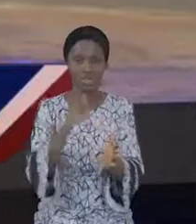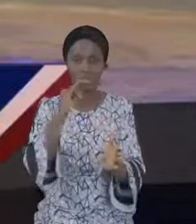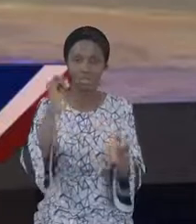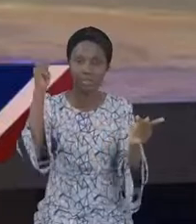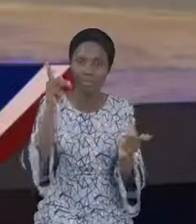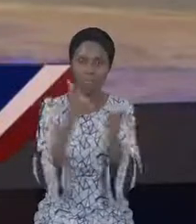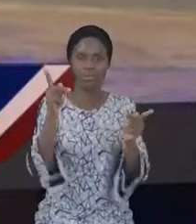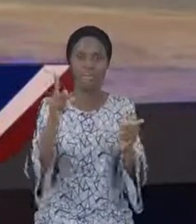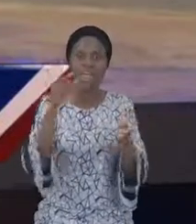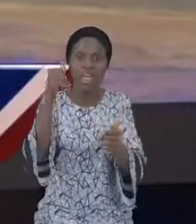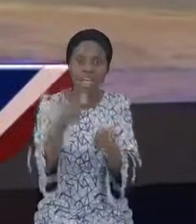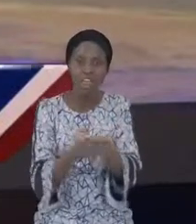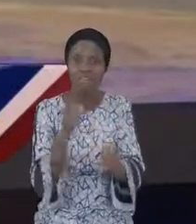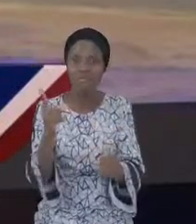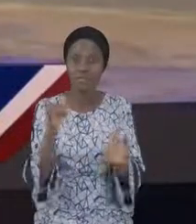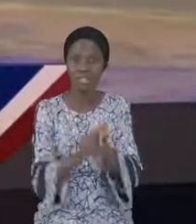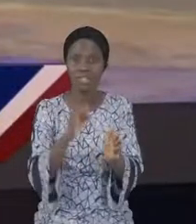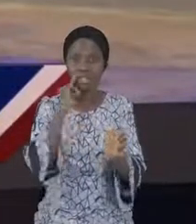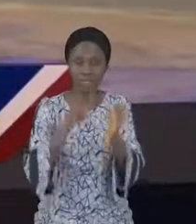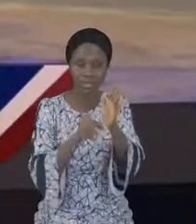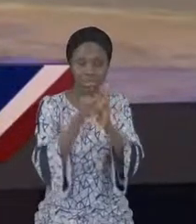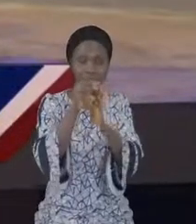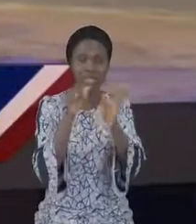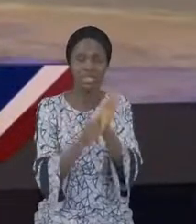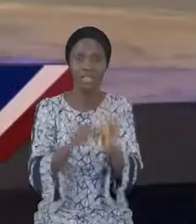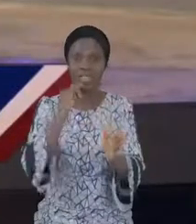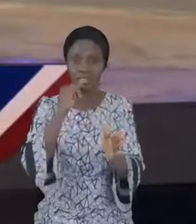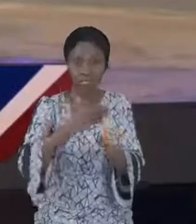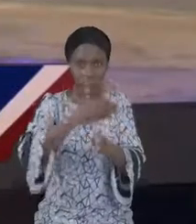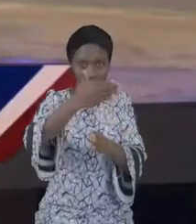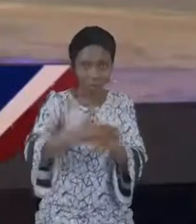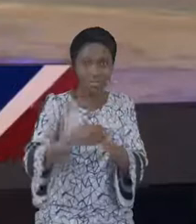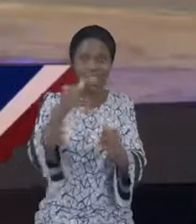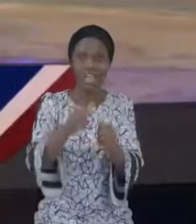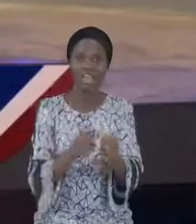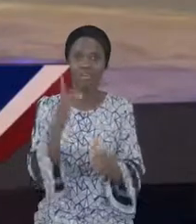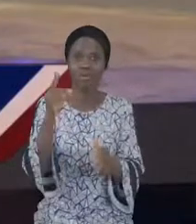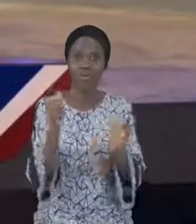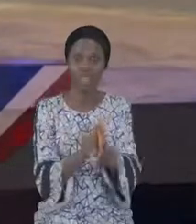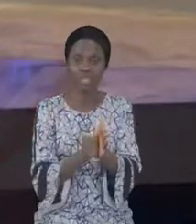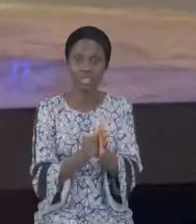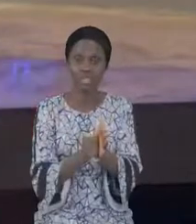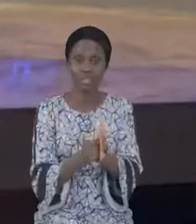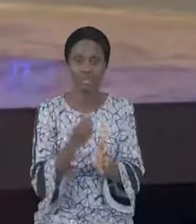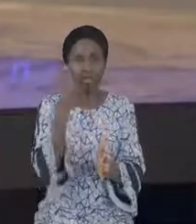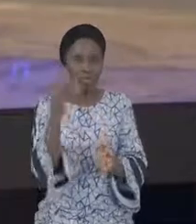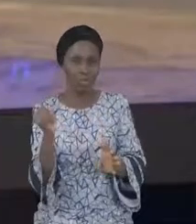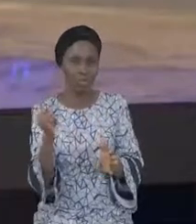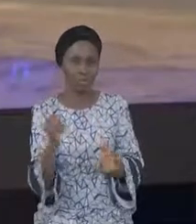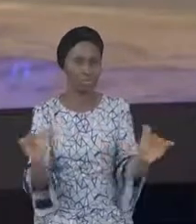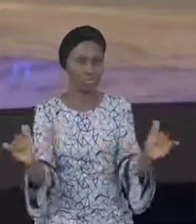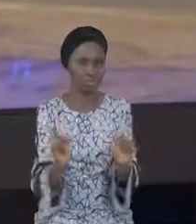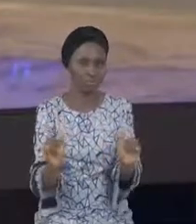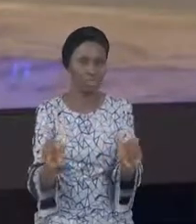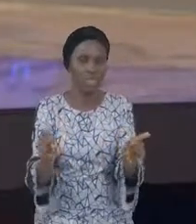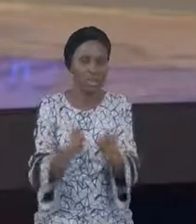is mature, mature, everyone that is complete, everyone complet, that looks like the master shall à